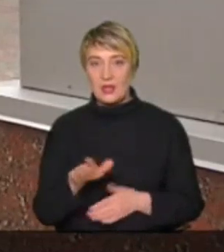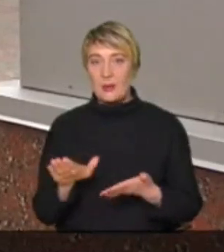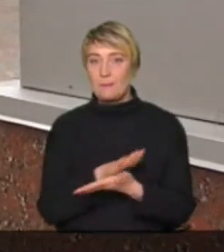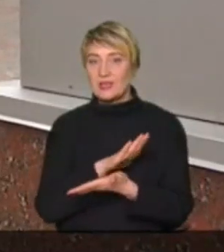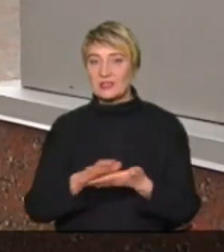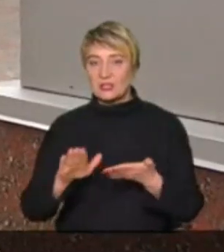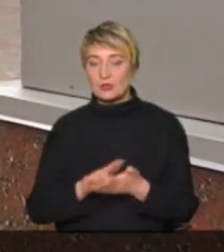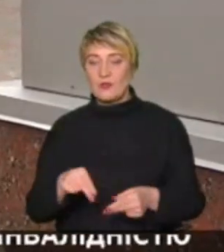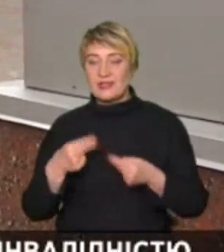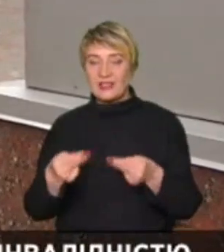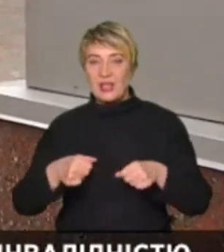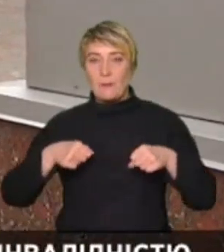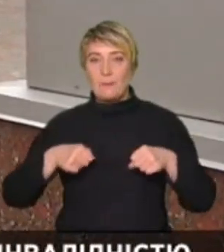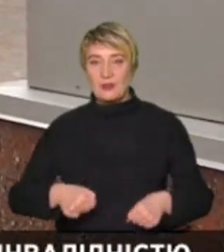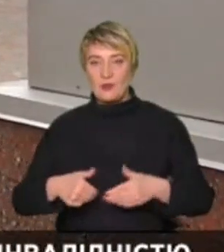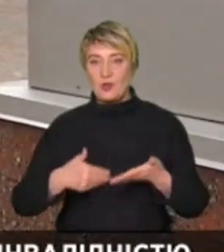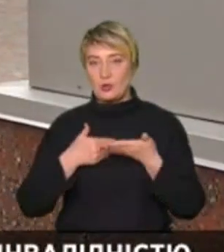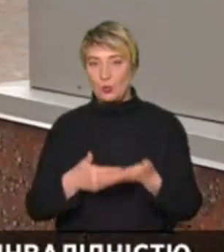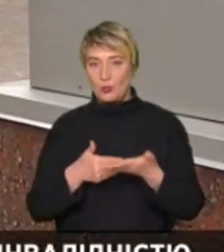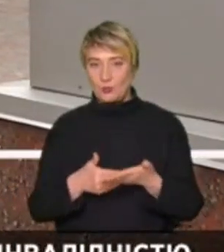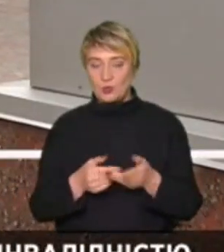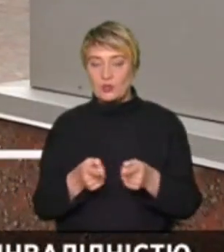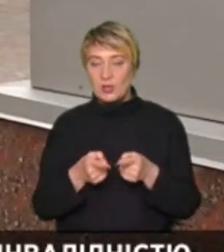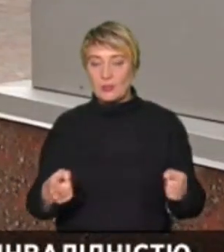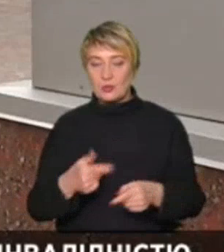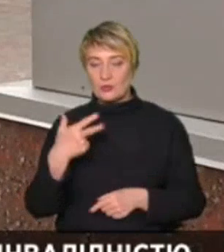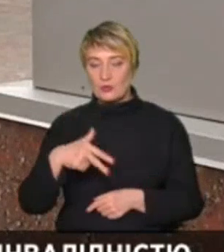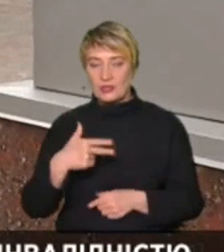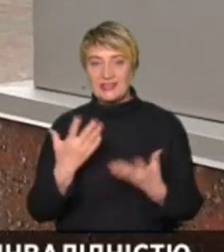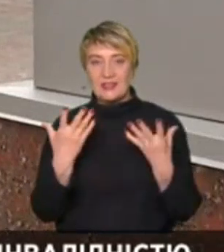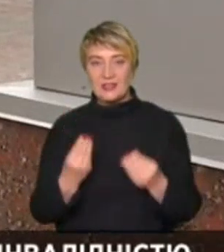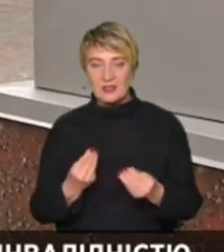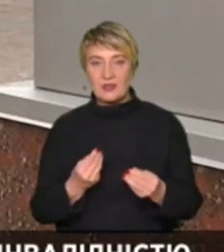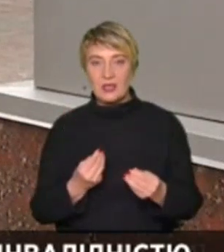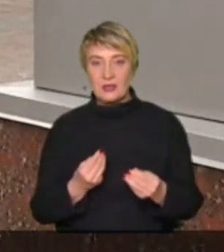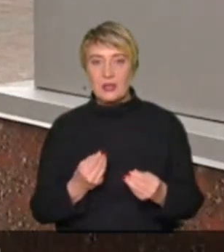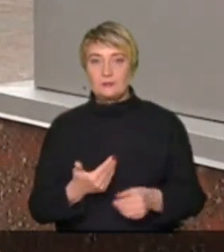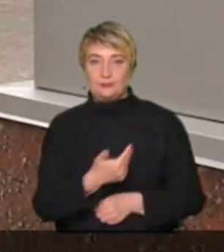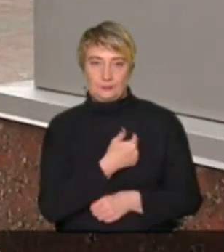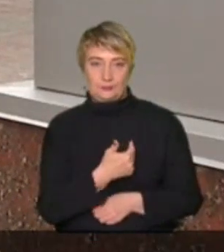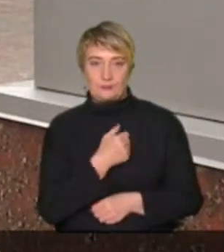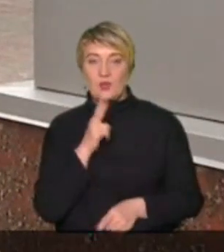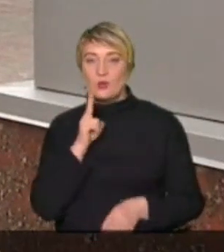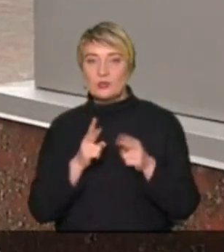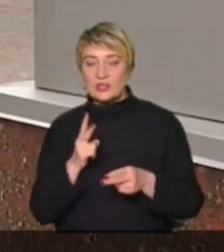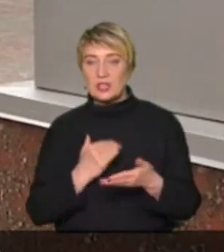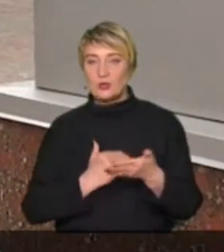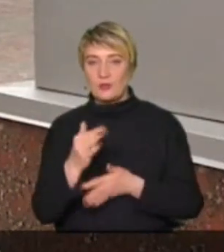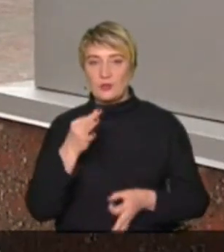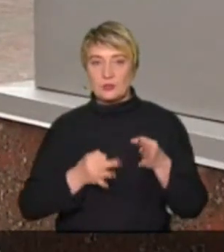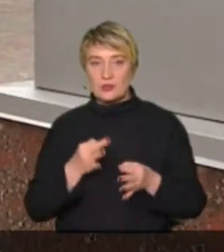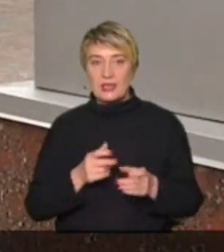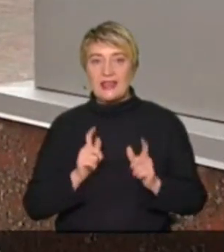надання правової допомоги впродовж 30 днів збирається оскаржити це рішення суду, так як він не згоден із